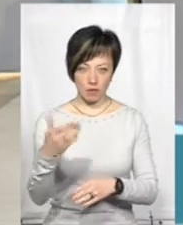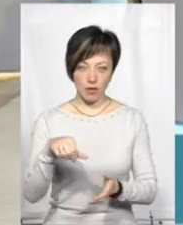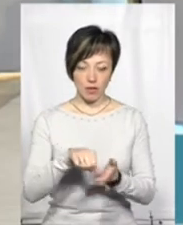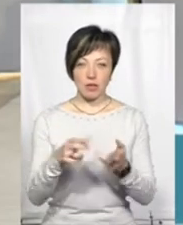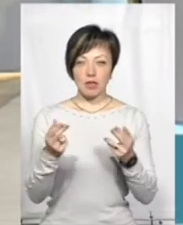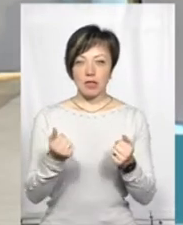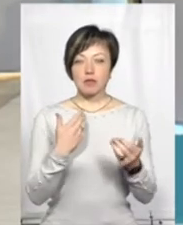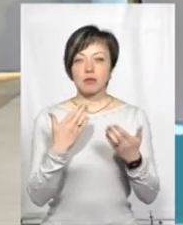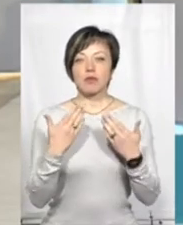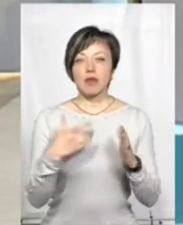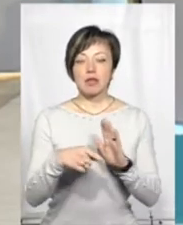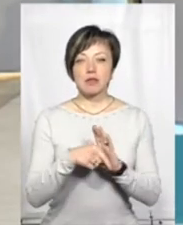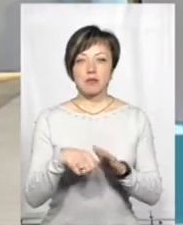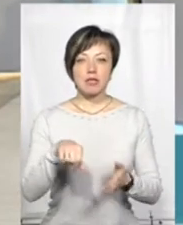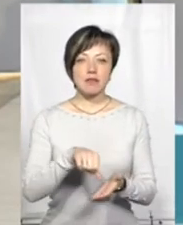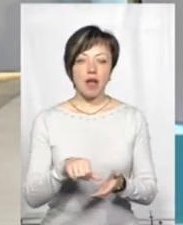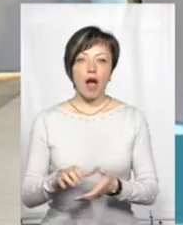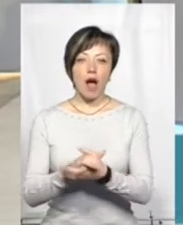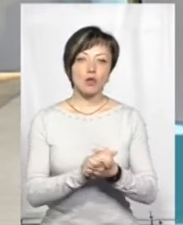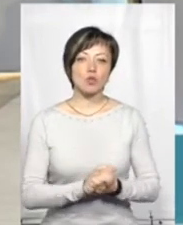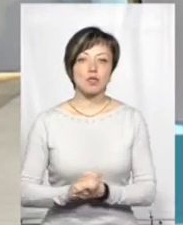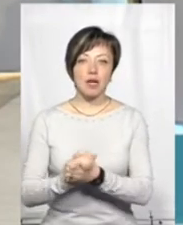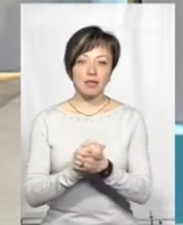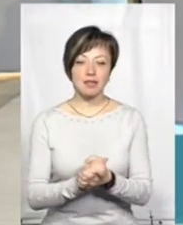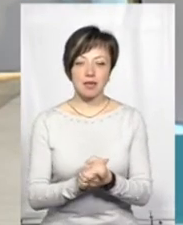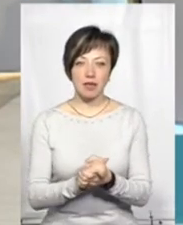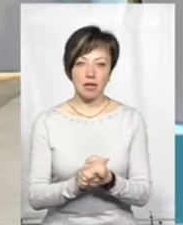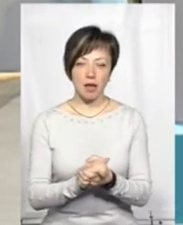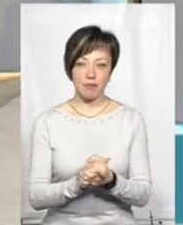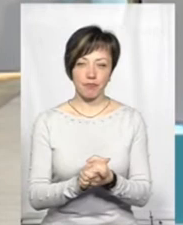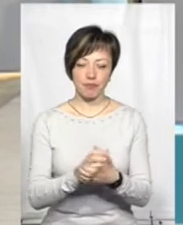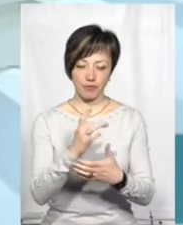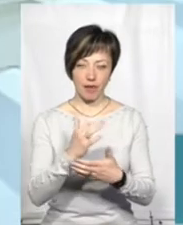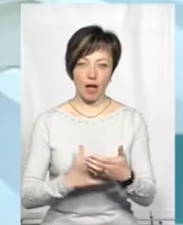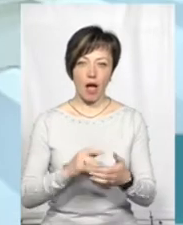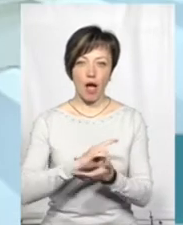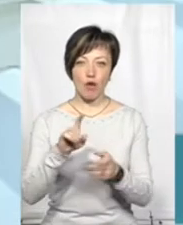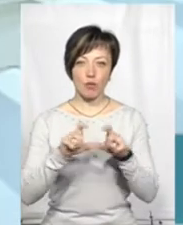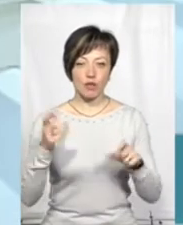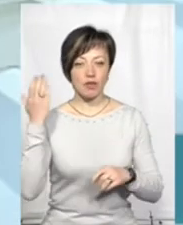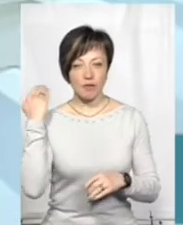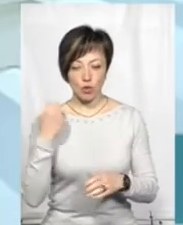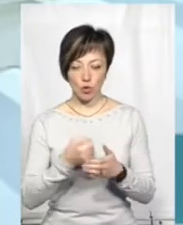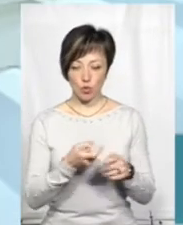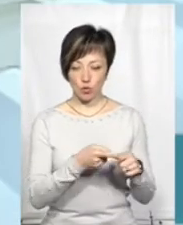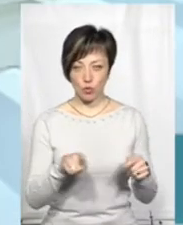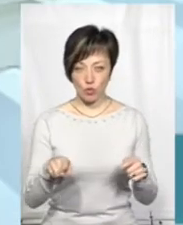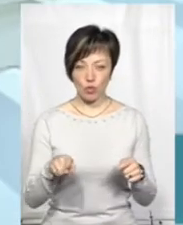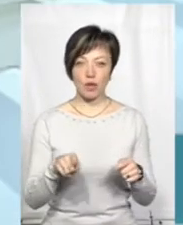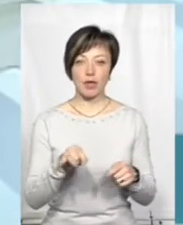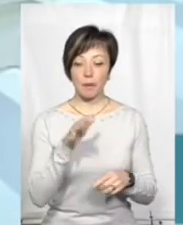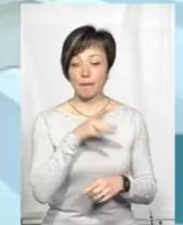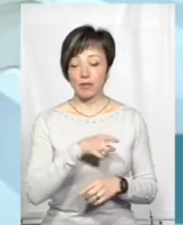так? Так, ми спілкувалися з представниками Асоціації аеропортів, ми довго з ними спілкувалися і до того, і під час цього.